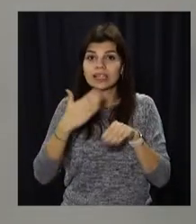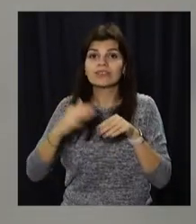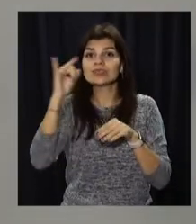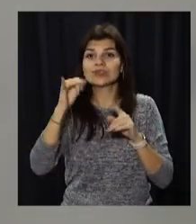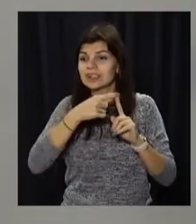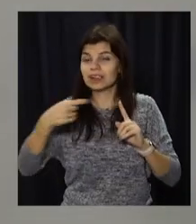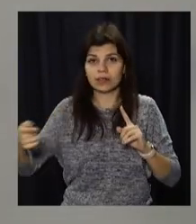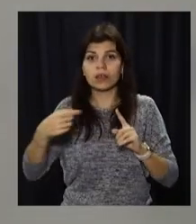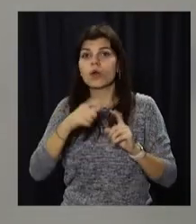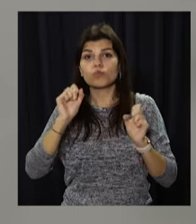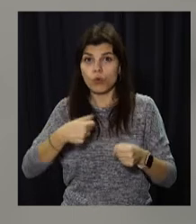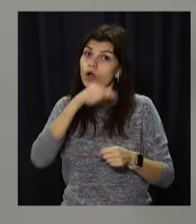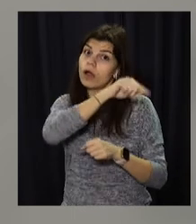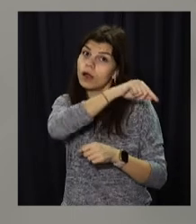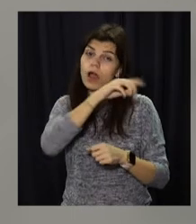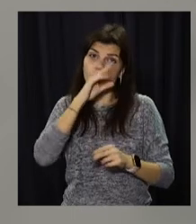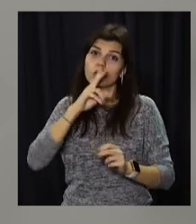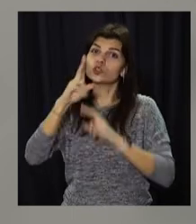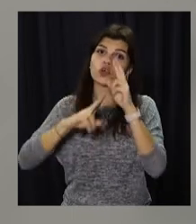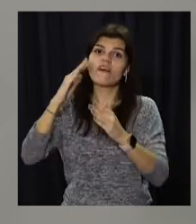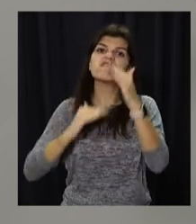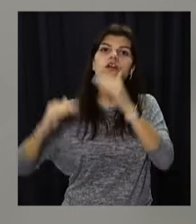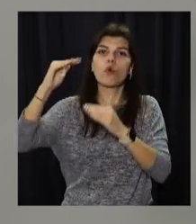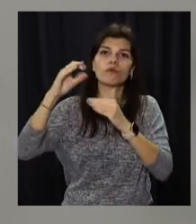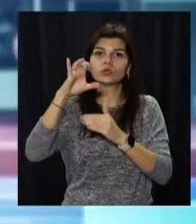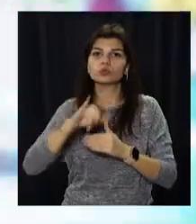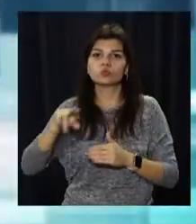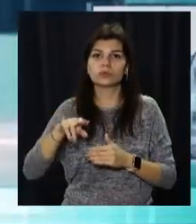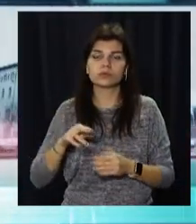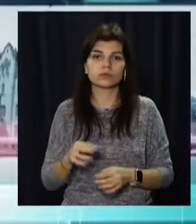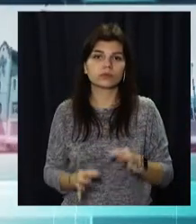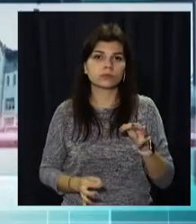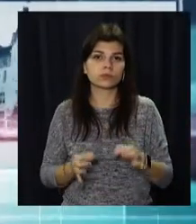ініціативи можуть оскаржити його у Верховному суді.